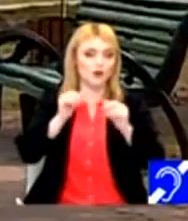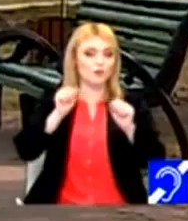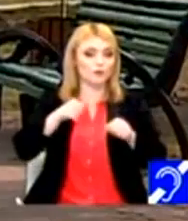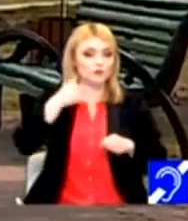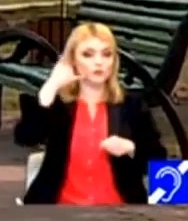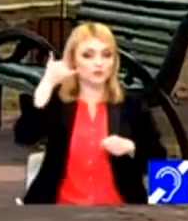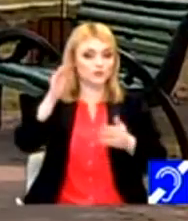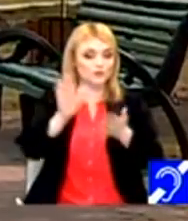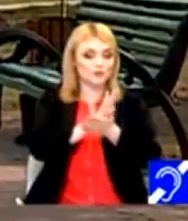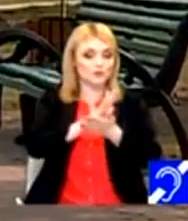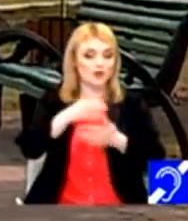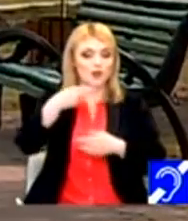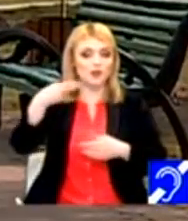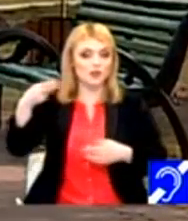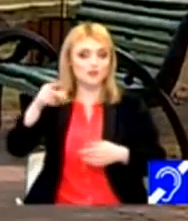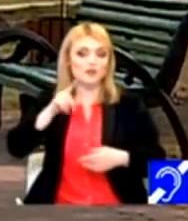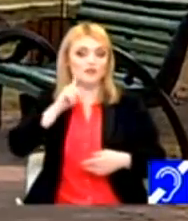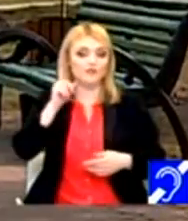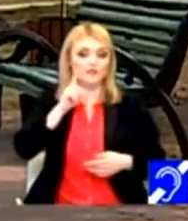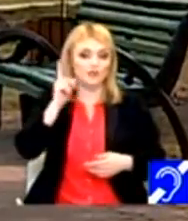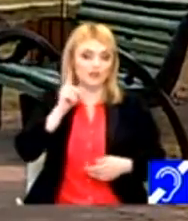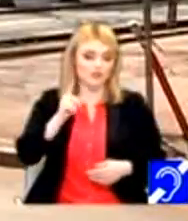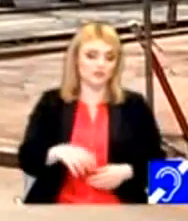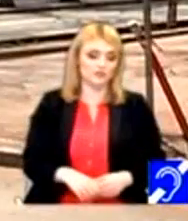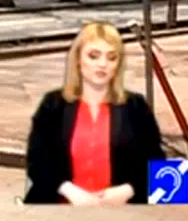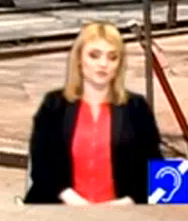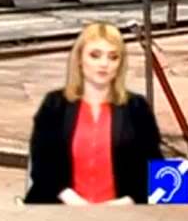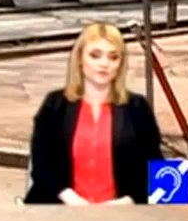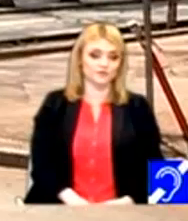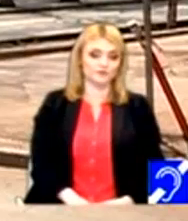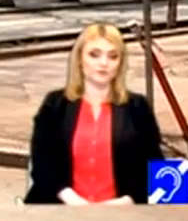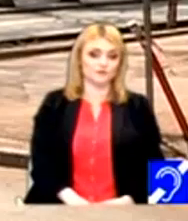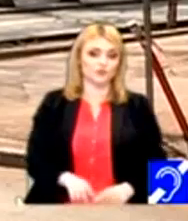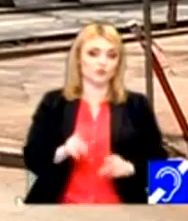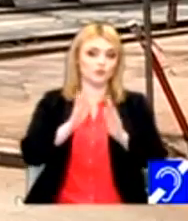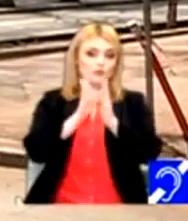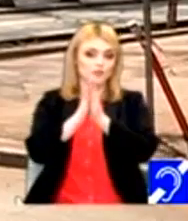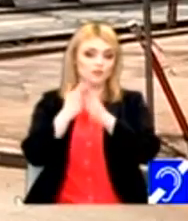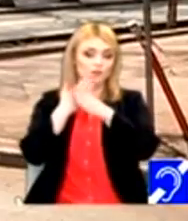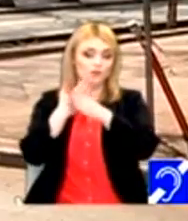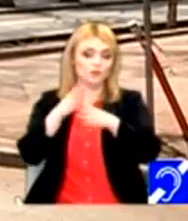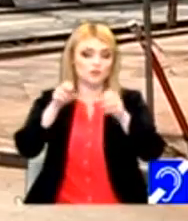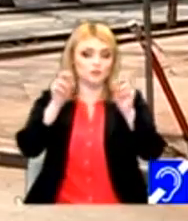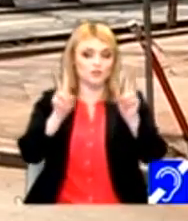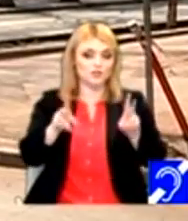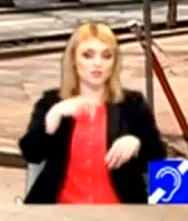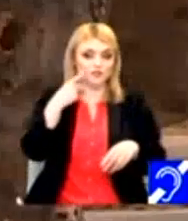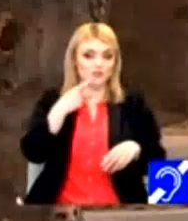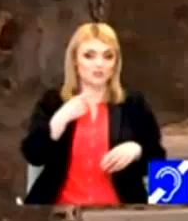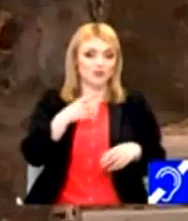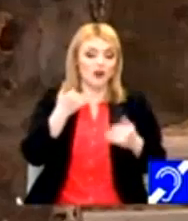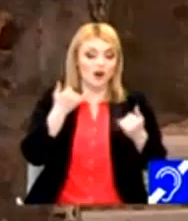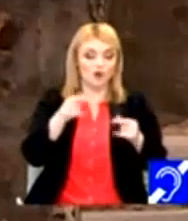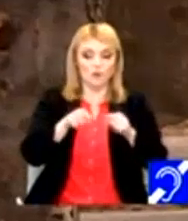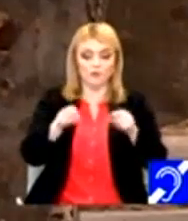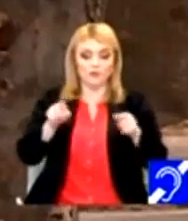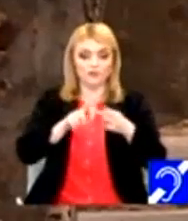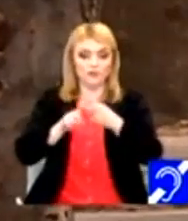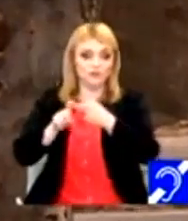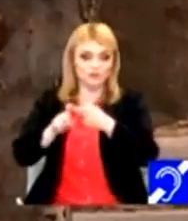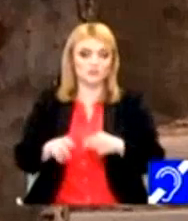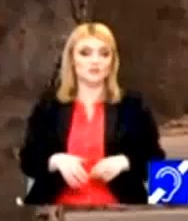adică 87 de milioane de euro. Trebuie înțeles faptul că este foarte greu pentru Uniunea Europeană să gestioneze toată